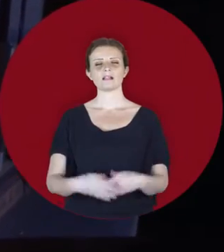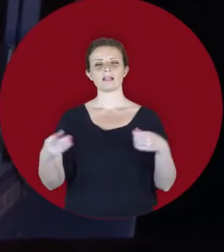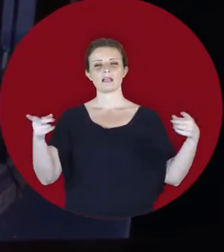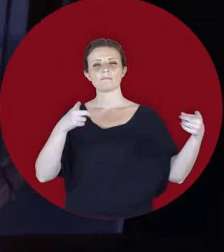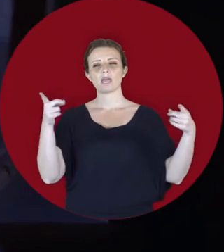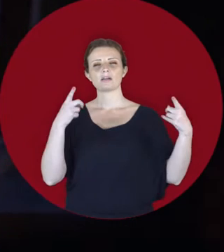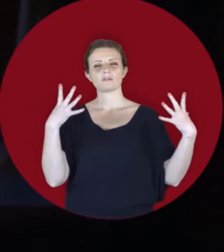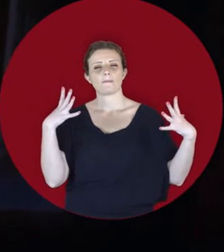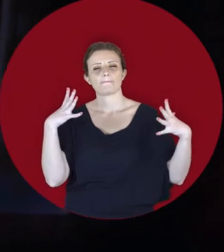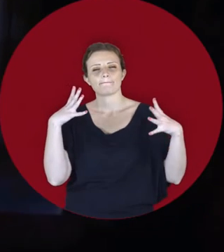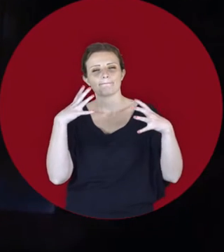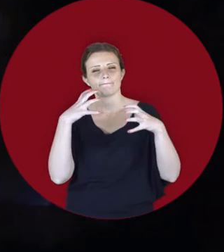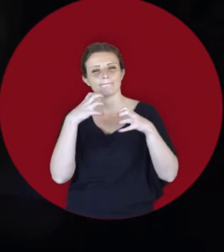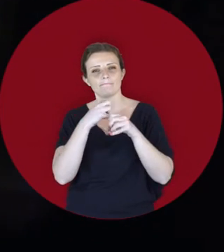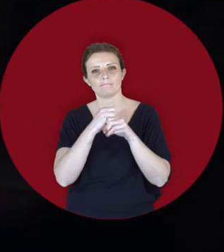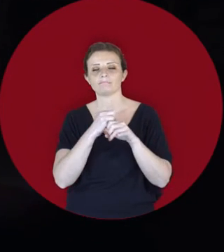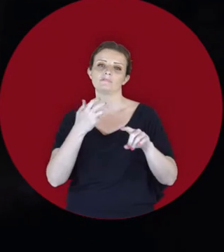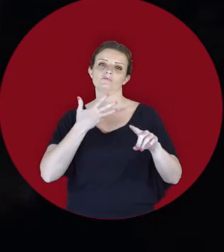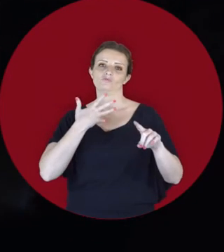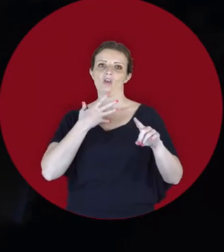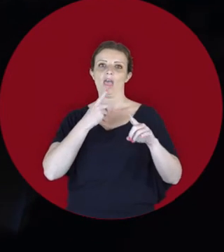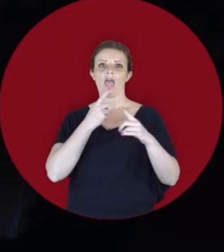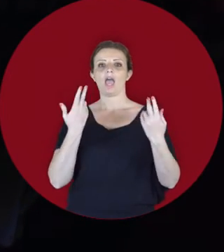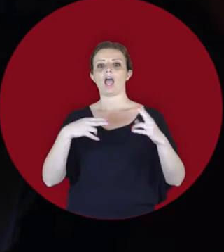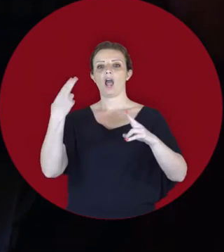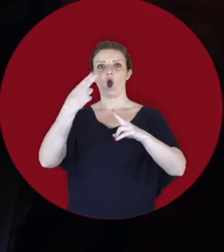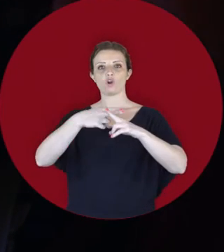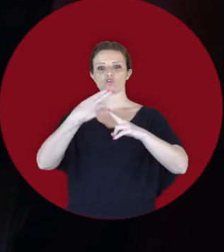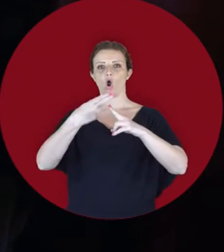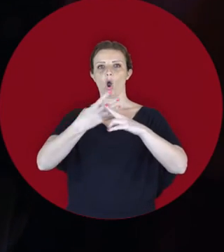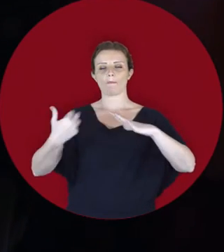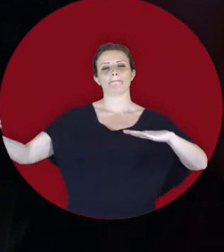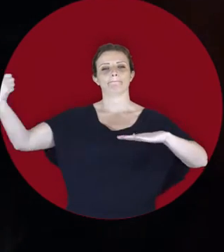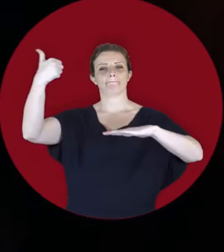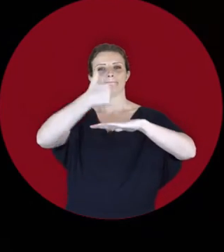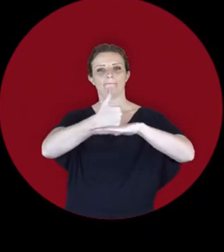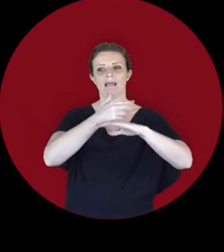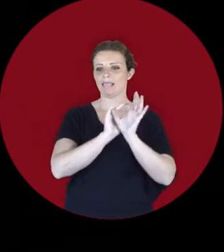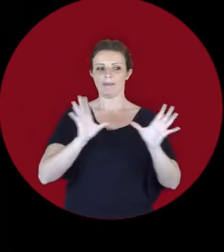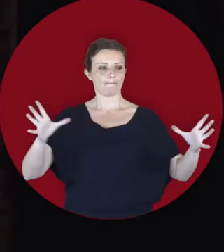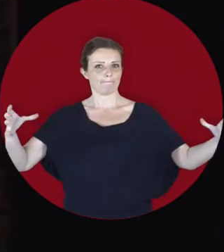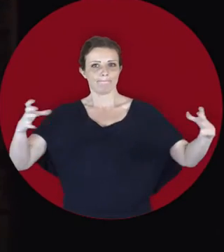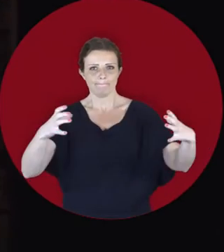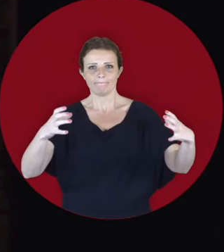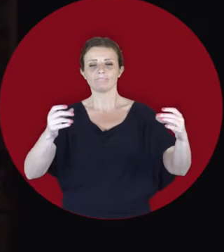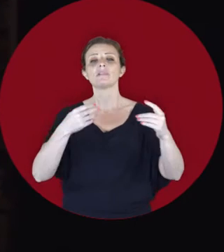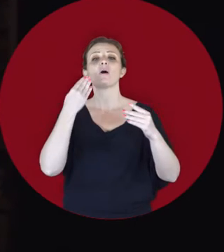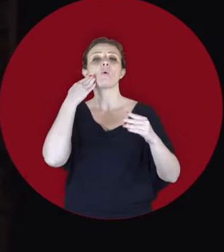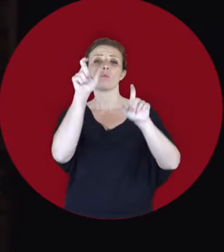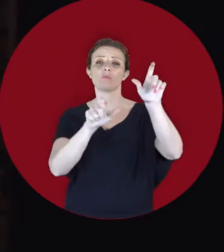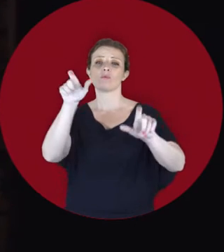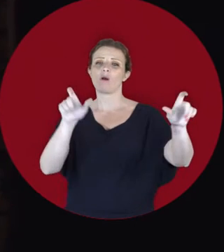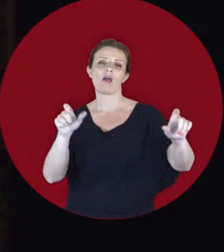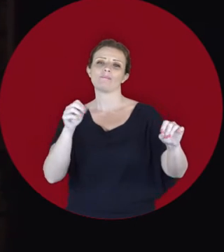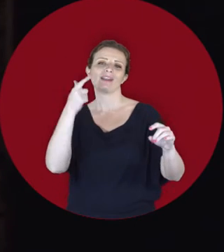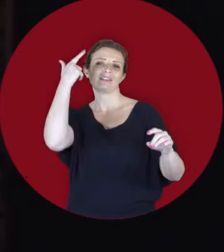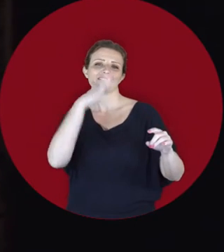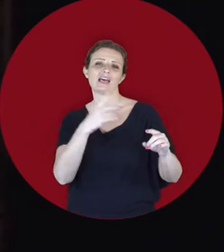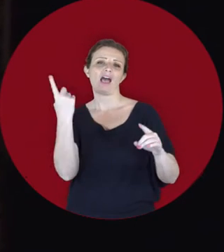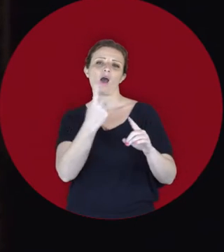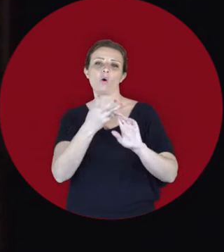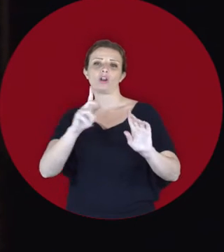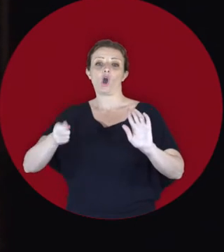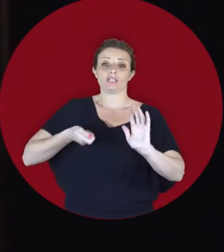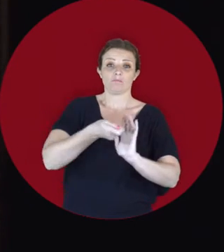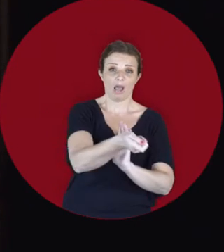Nei secoli bui, segnati dal crollo della grande e unificatrice potenza romana, le mani degli uomini erano educate all'uso della spada e